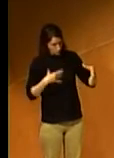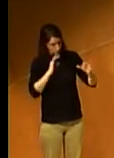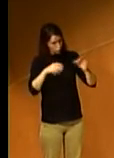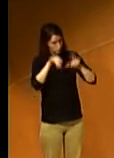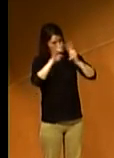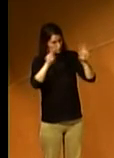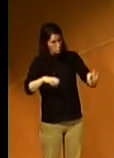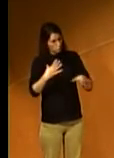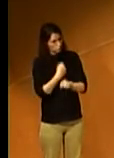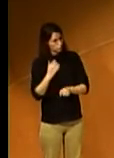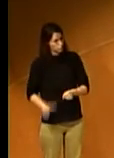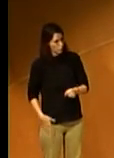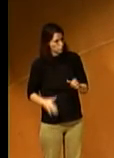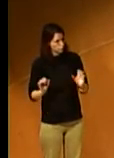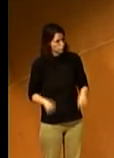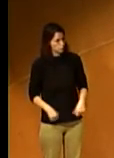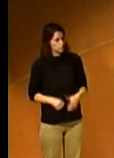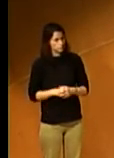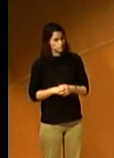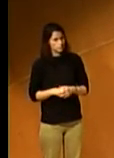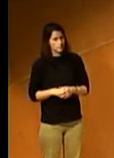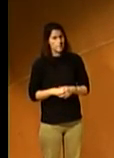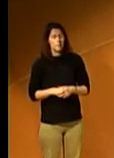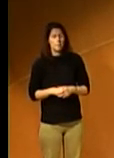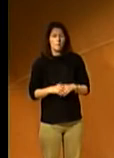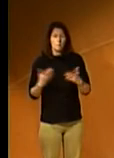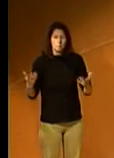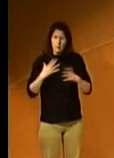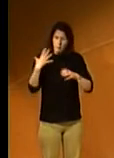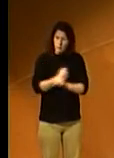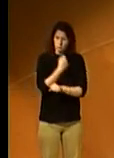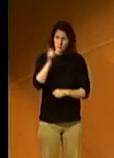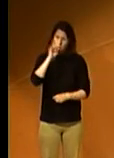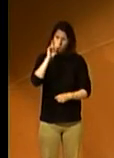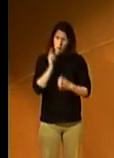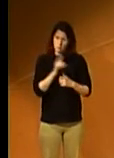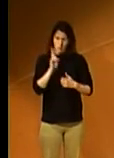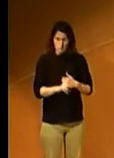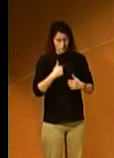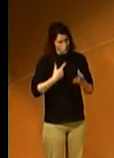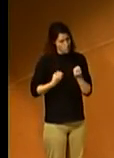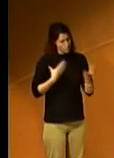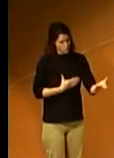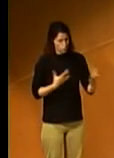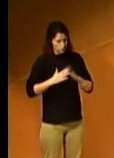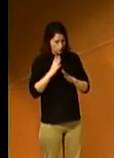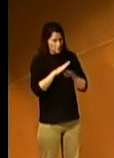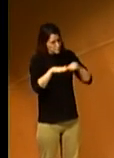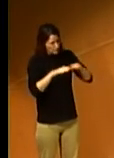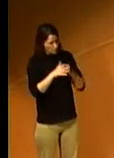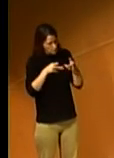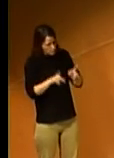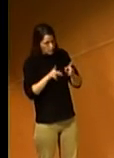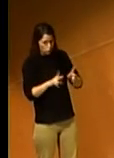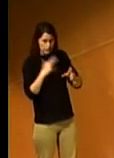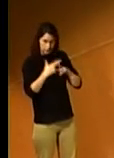CAP. Alors, pourquoi aussi ? Parce que je mets en œuvre la pédagogie par projet. Alors,